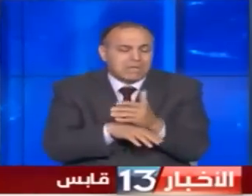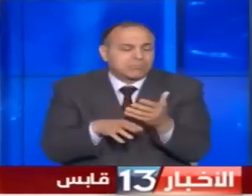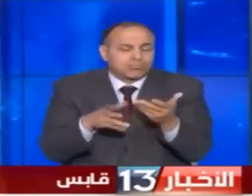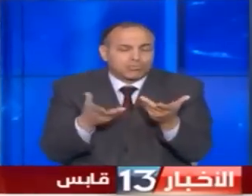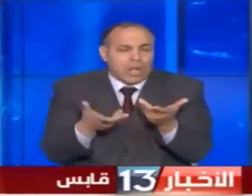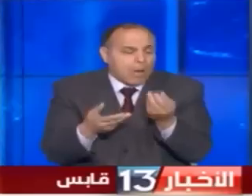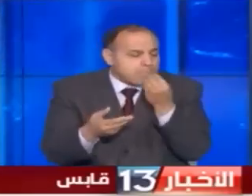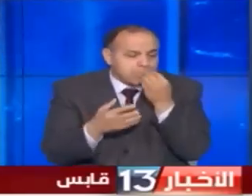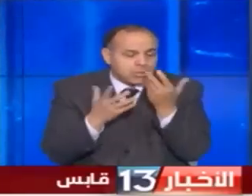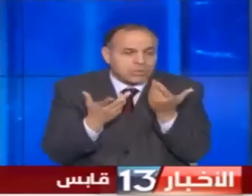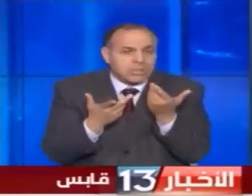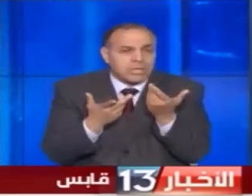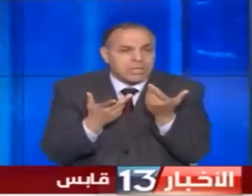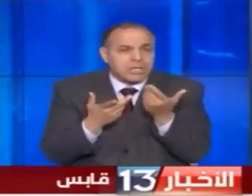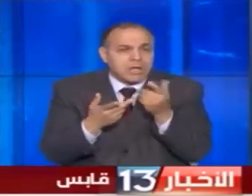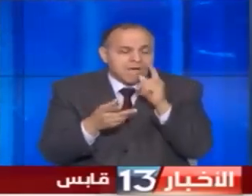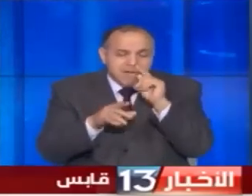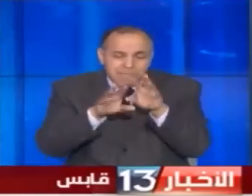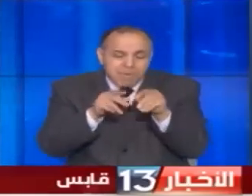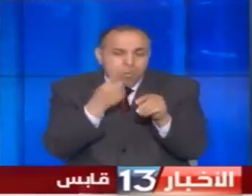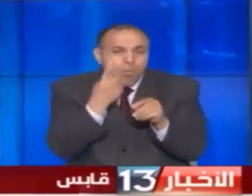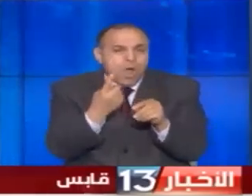اللي حتى